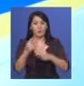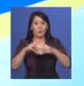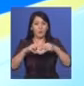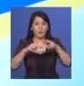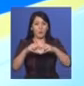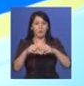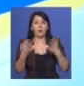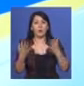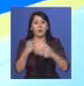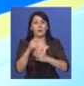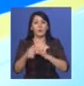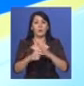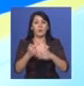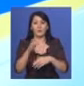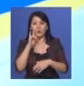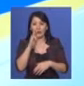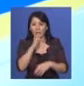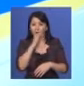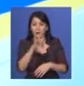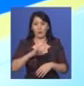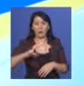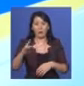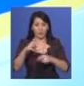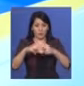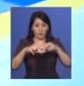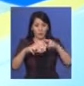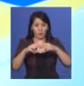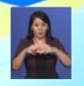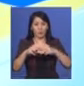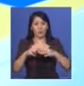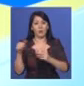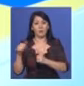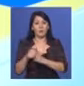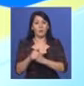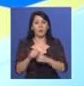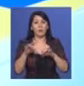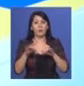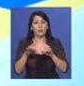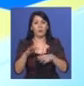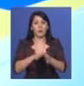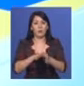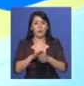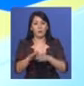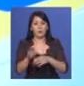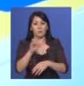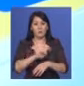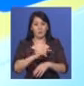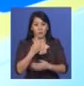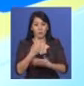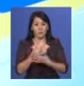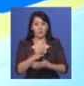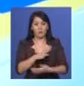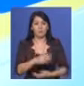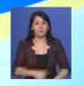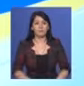салынып жатқан демалыс орындары шаһардың бірнеше шағын ауданында бой көтеріп жатыр. Соның бірінде әріптесім Нұрбол Балғабеков болып атқарылып жатқан